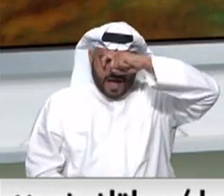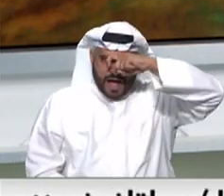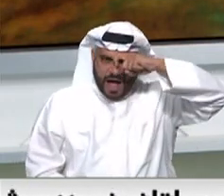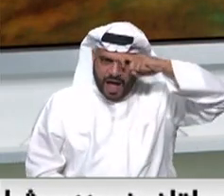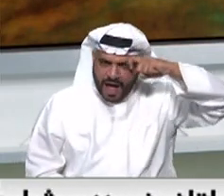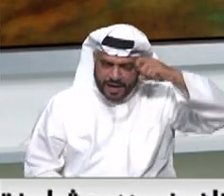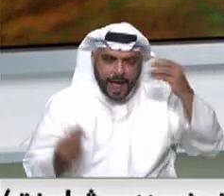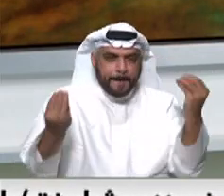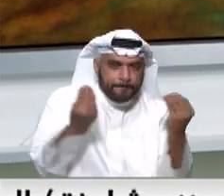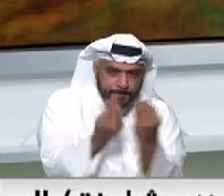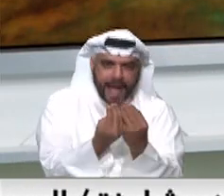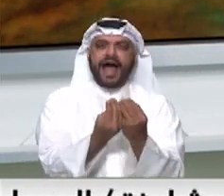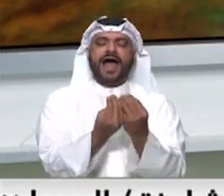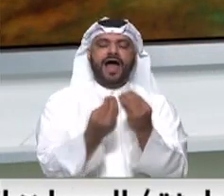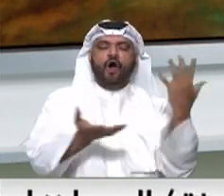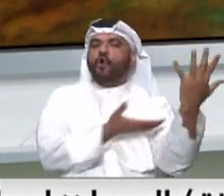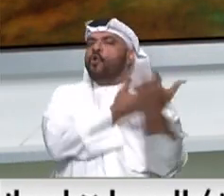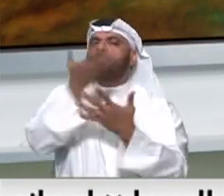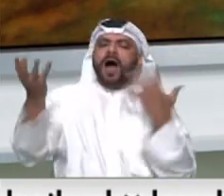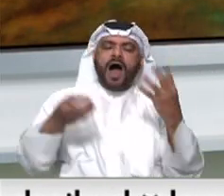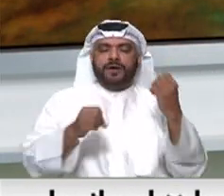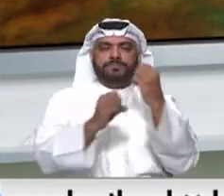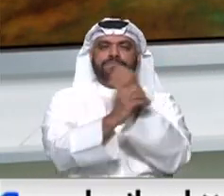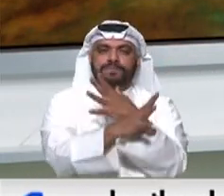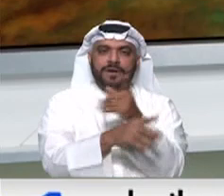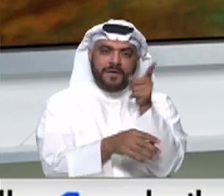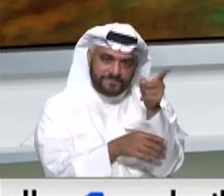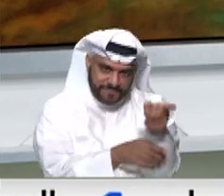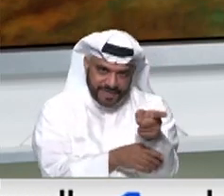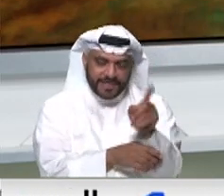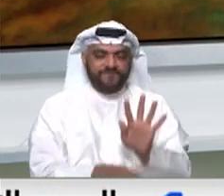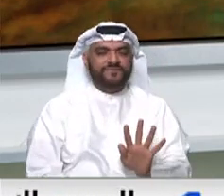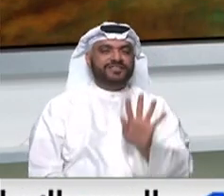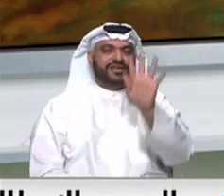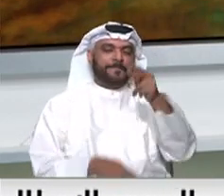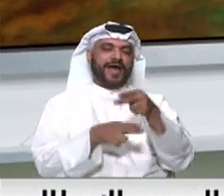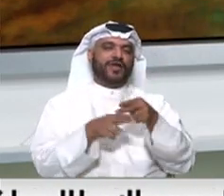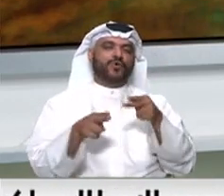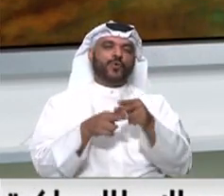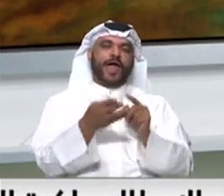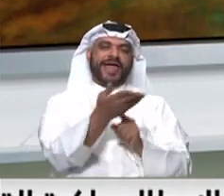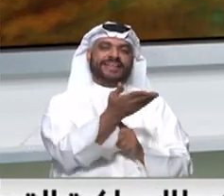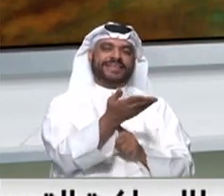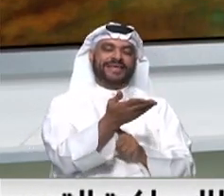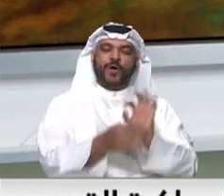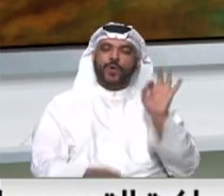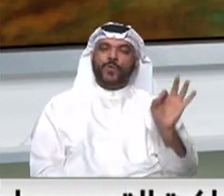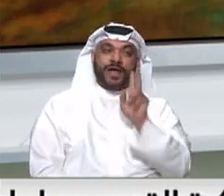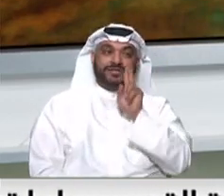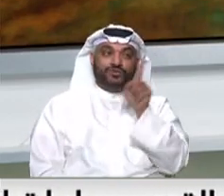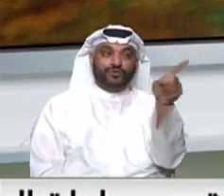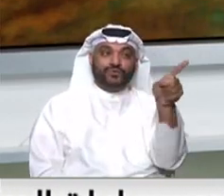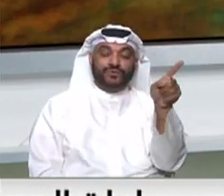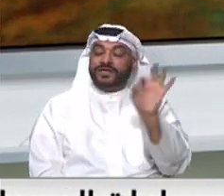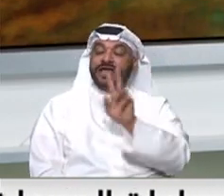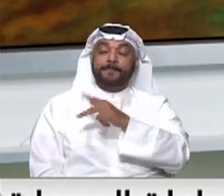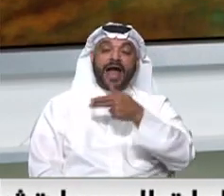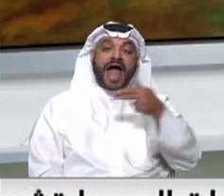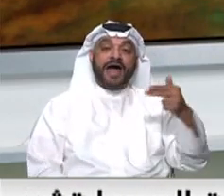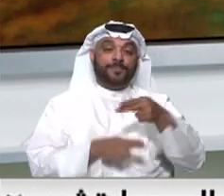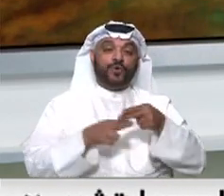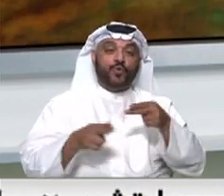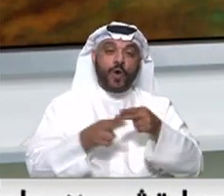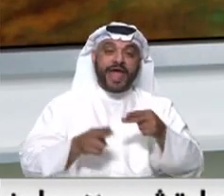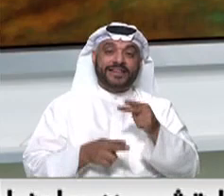مثيره للغبار خاصه على المناطق المكشوفه مناطق الشماليه والشماليه الغربيه بدوله الكويت السعر من شقايه والدرجات الحراره العظمى